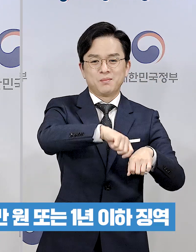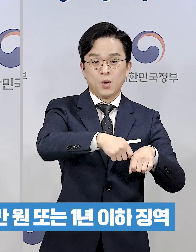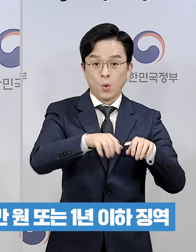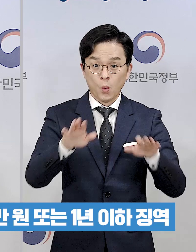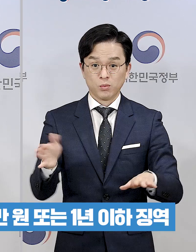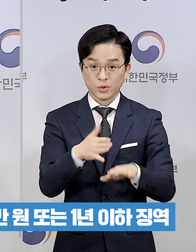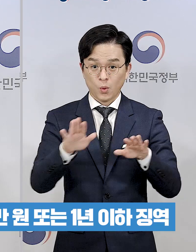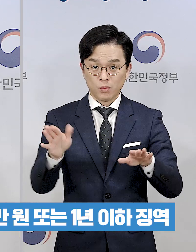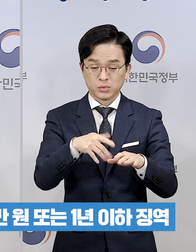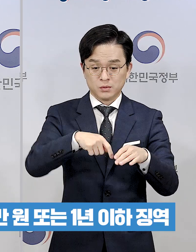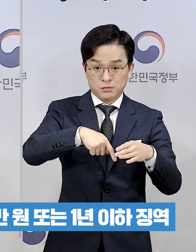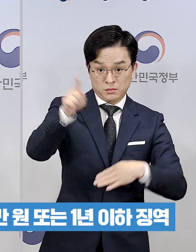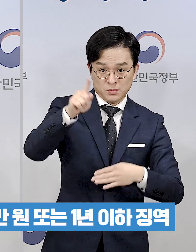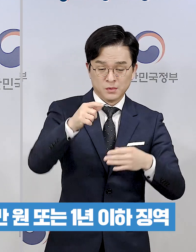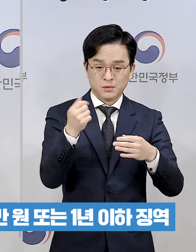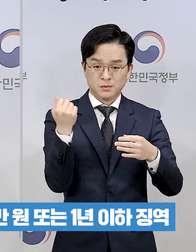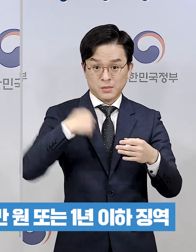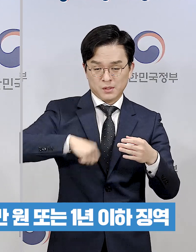오늘부터